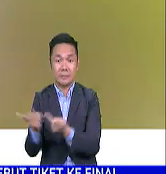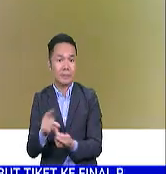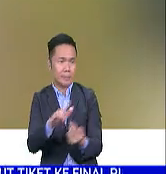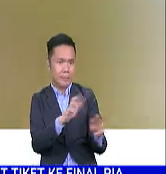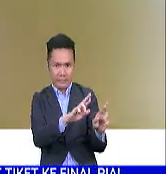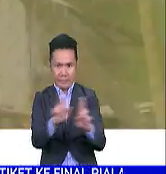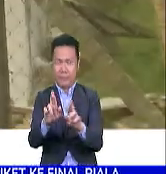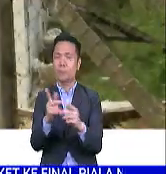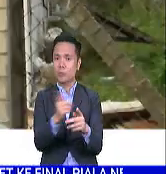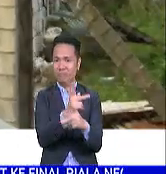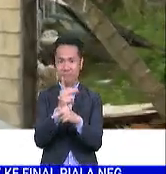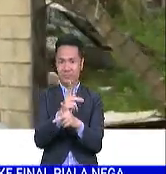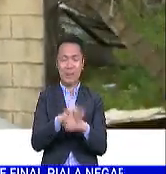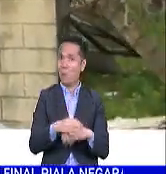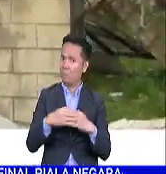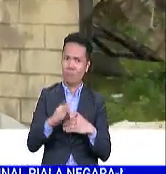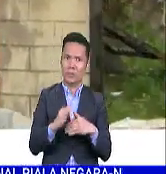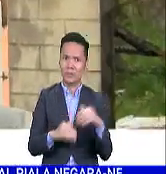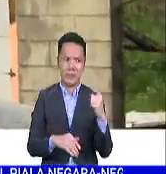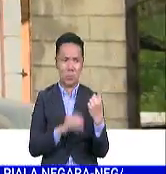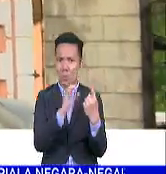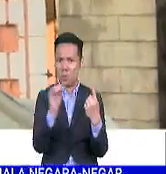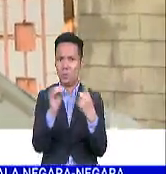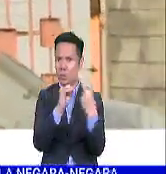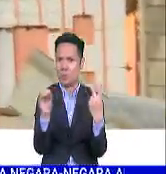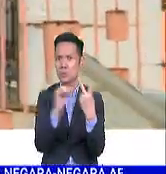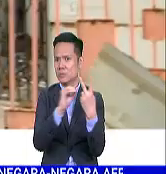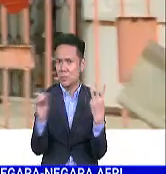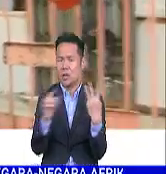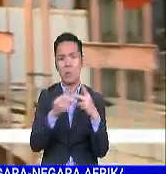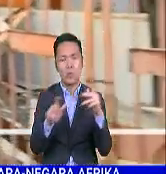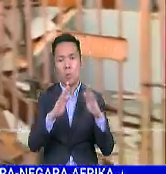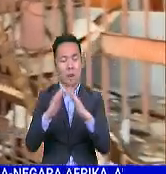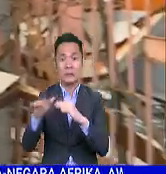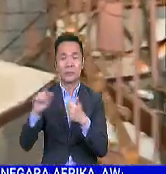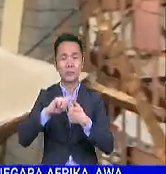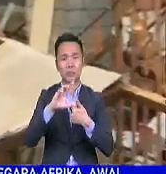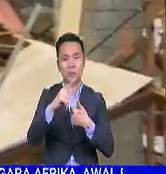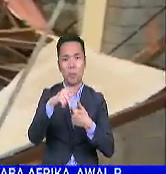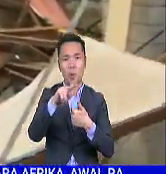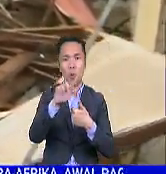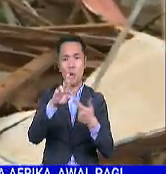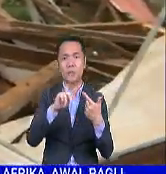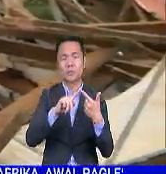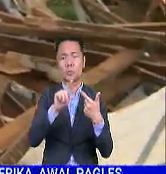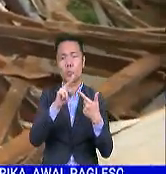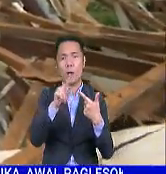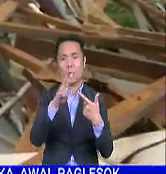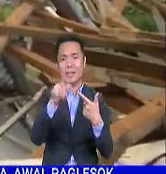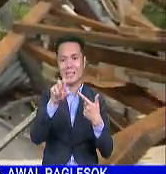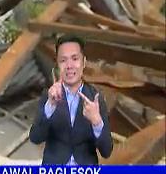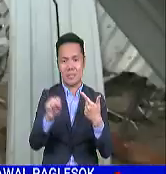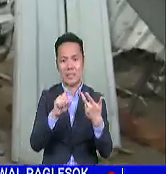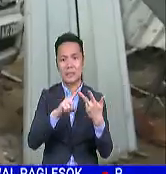semasa ke semasa. Ratusan rumah di beberapa kawasan iaitu Taman Desa Sri Cepur, Kampung Tawas, Taman Tasik